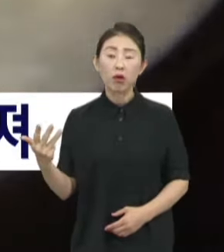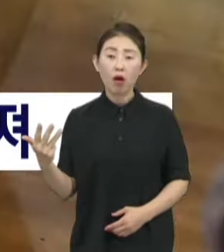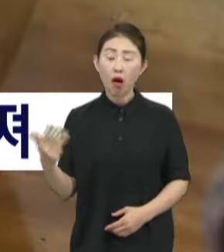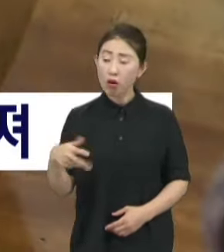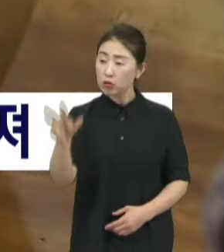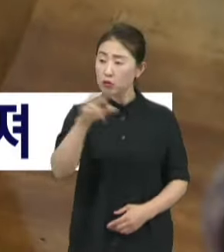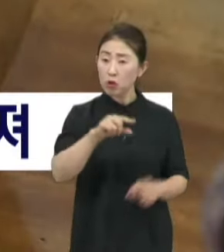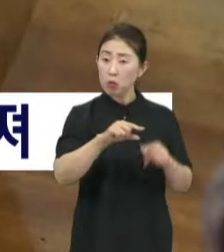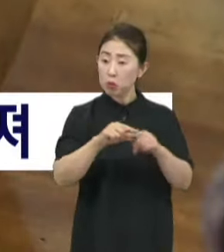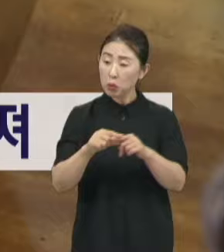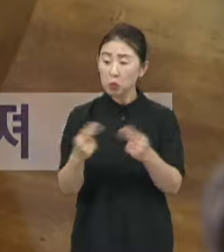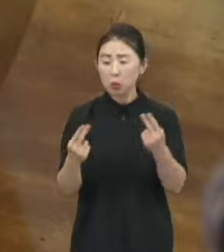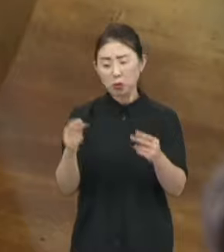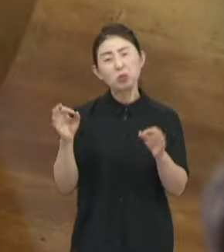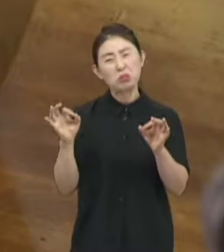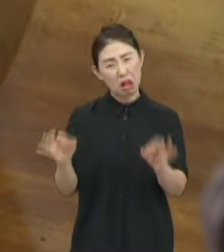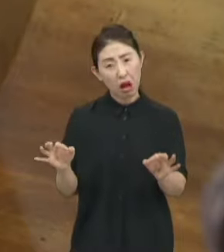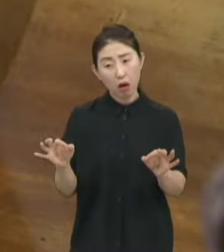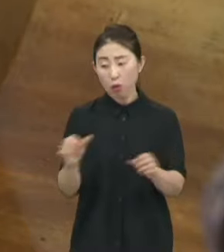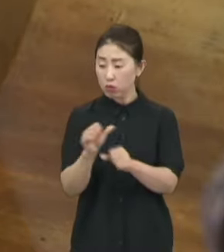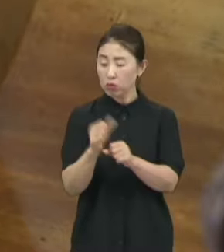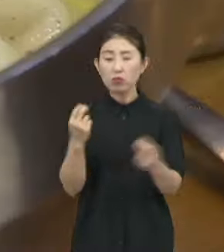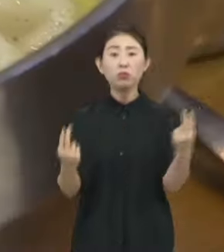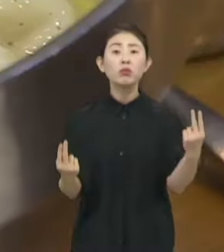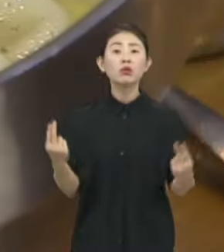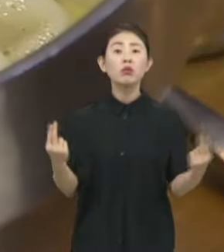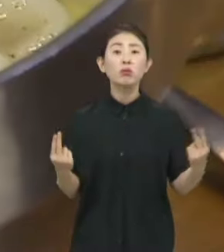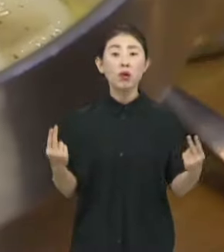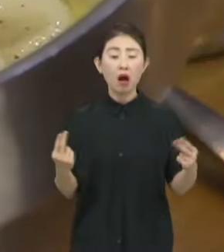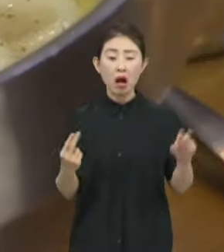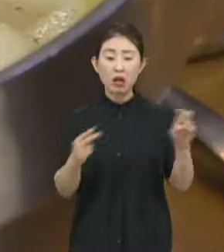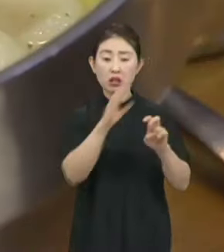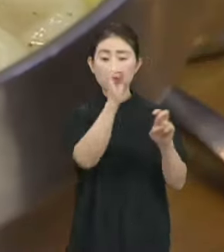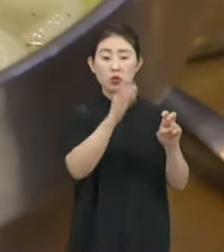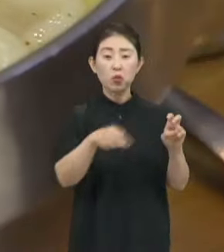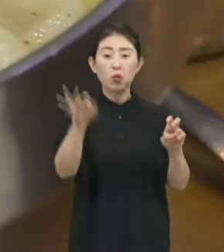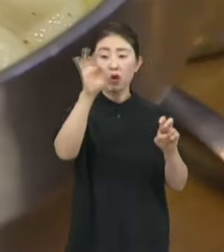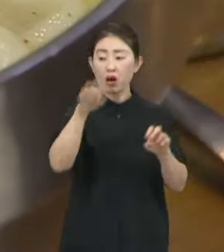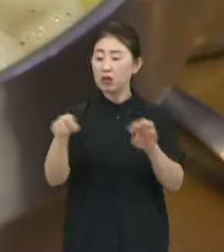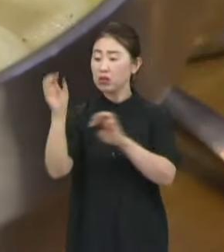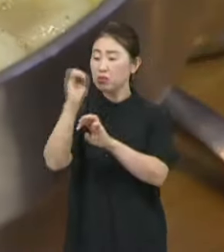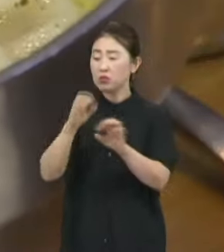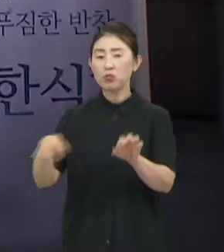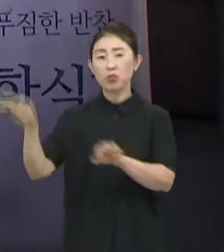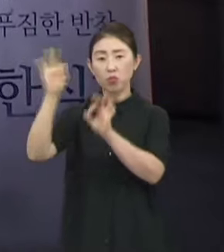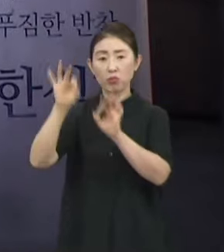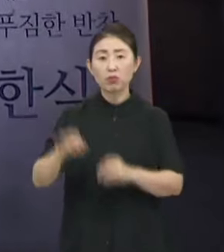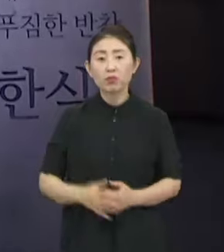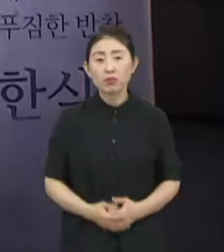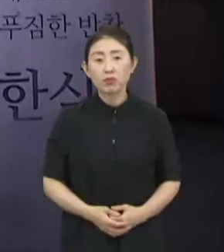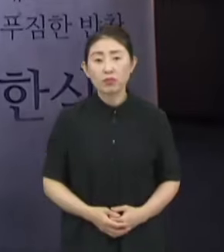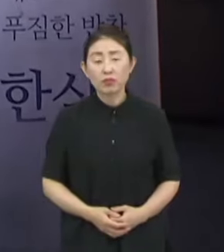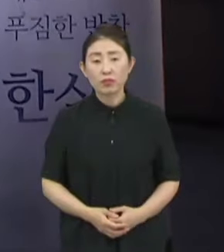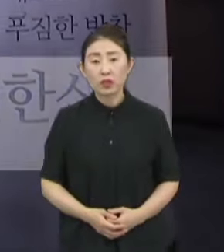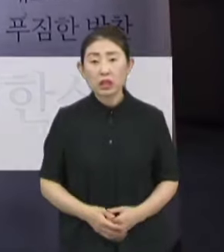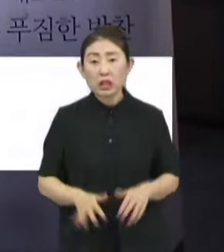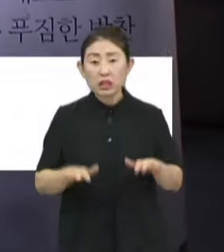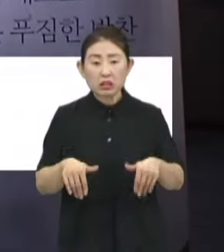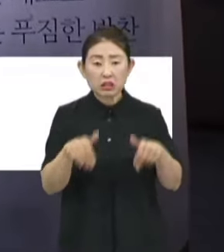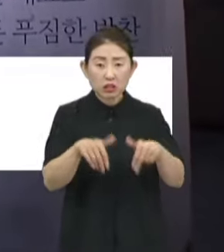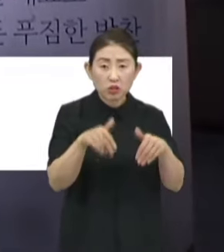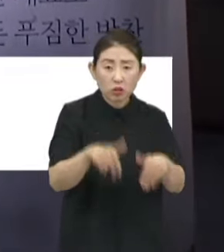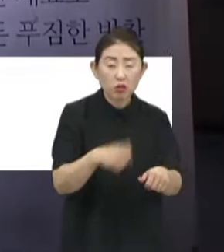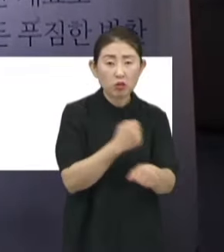전국 평균보다는 낮았지만 5년 전과 비교하면 20-30% 이상 가격이 오른 상태입니다. 인건비,